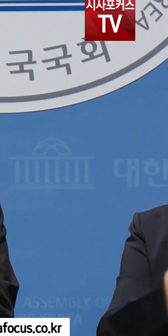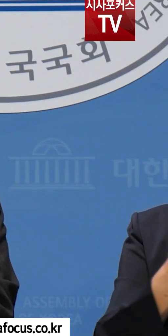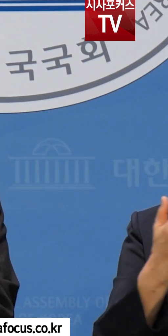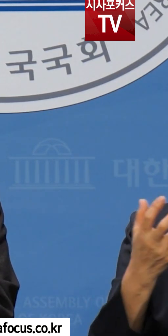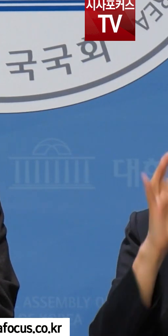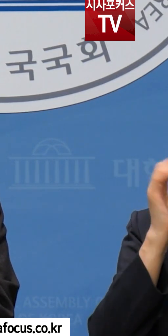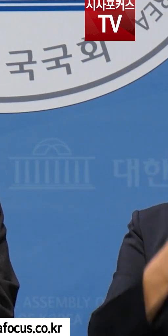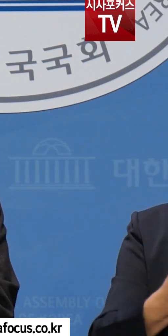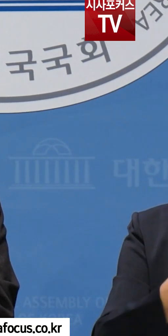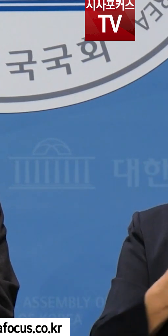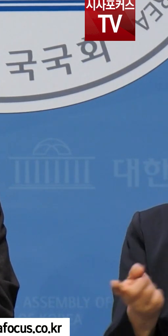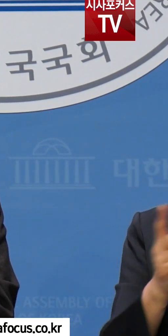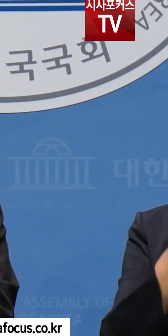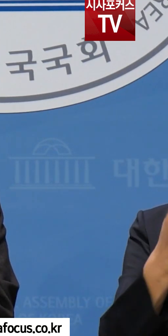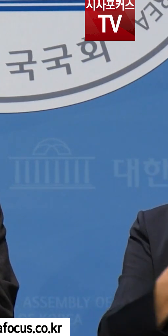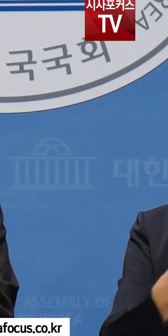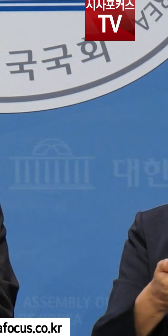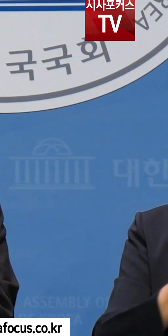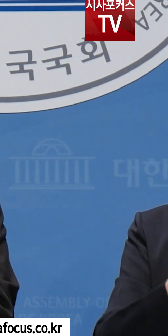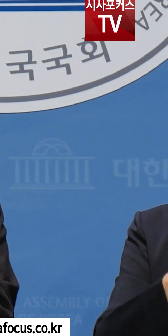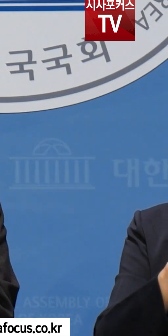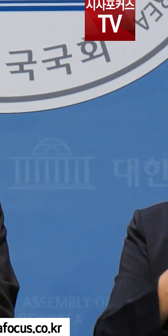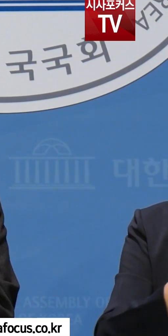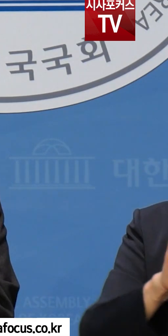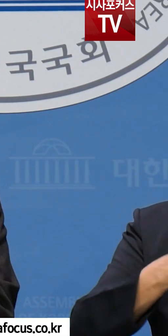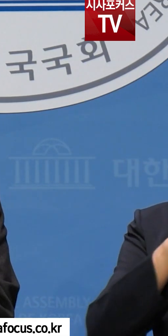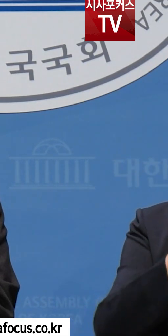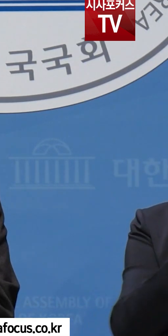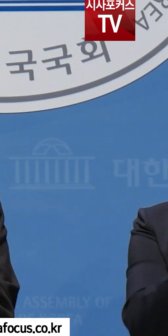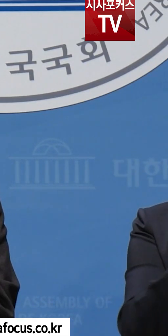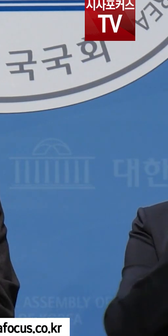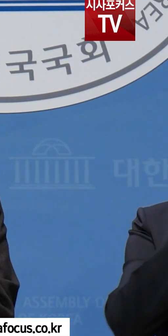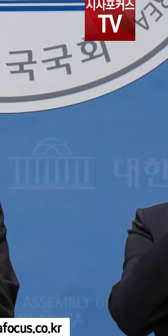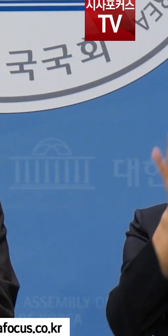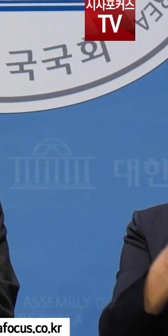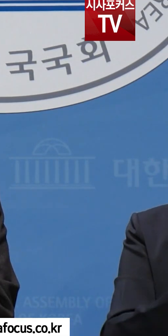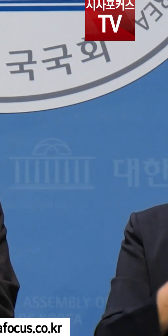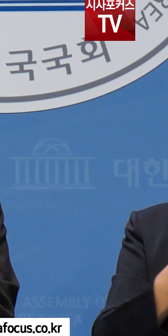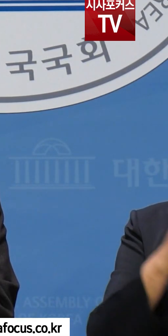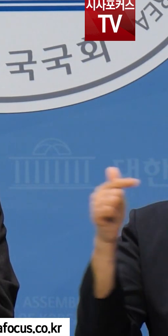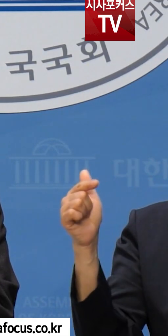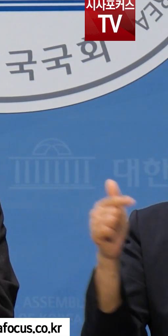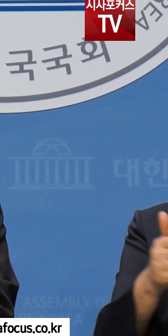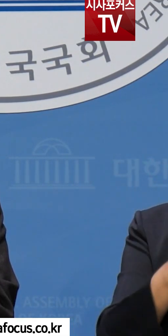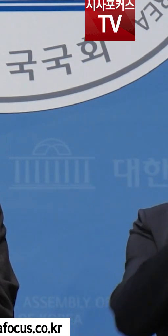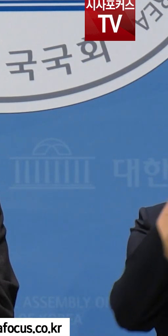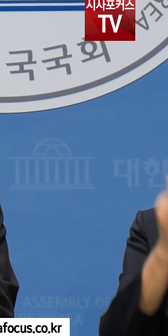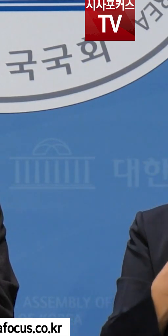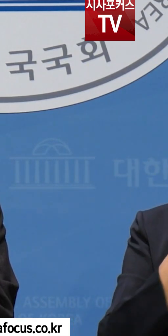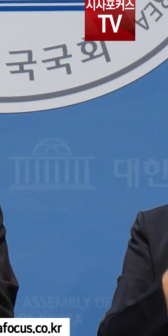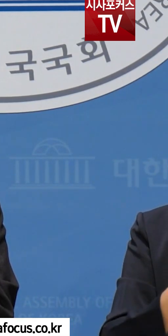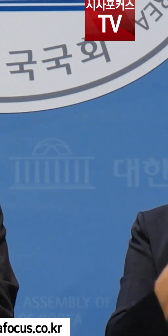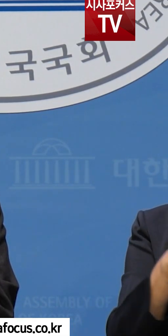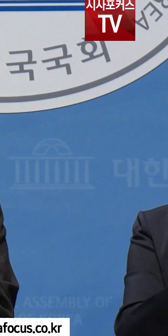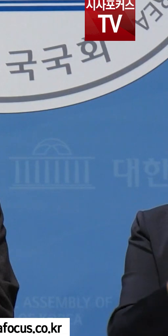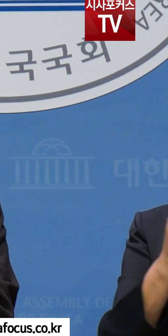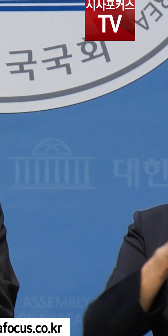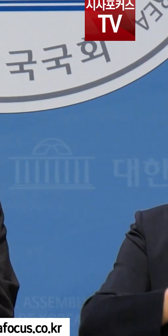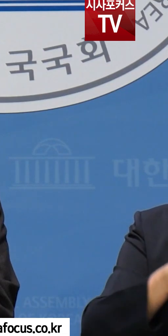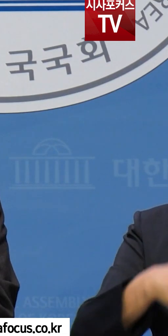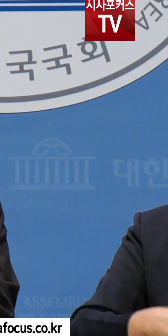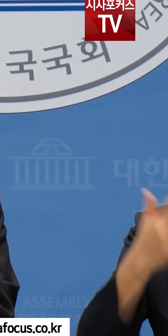등 사회 취약계층의 일상을 지키고 자립을 도울 수 있는 예산은 최소한의 사회 안전망을 위한 필수